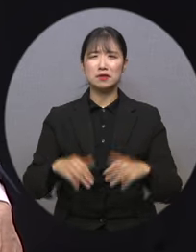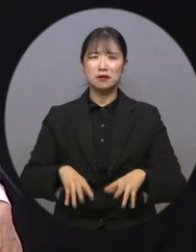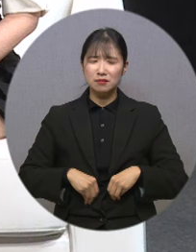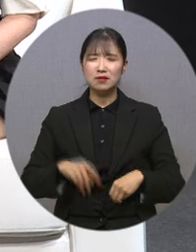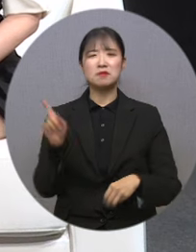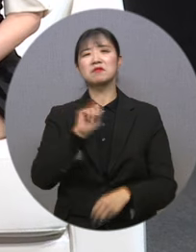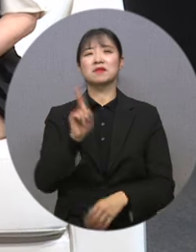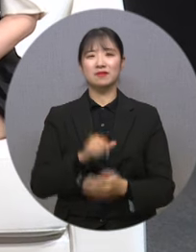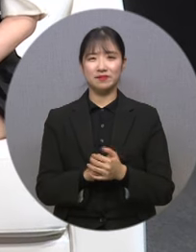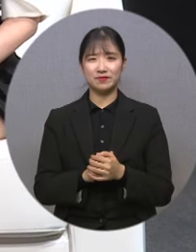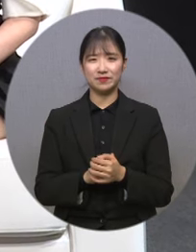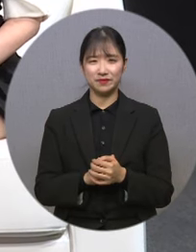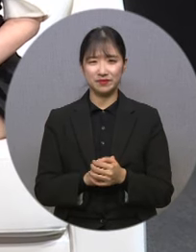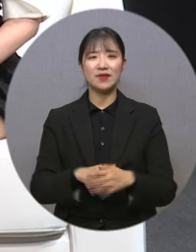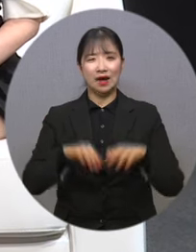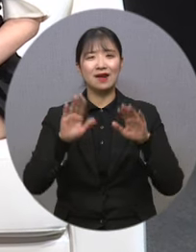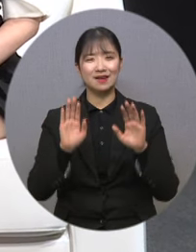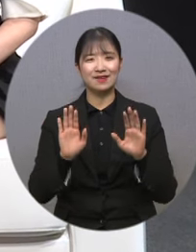도대체? 지금까지